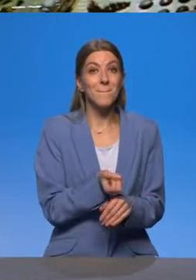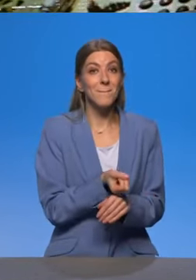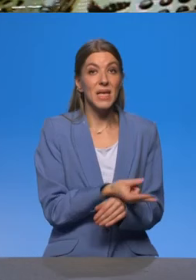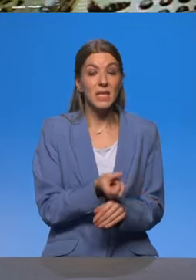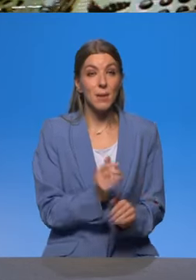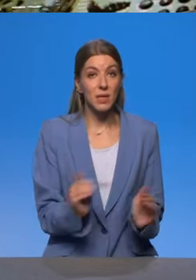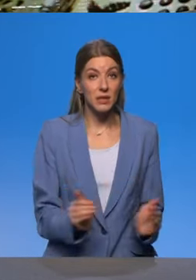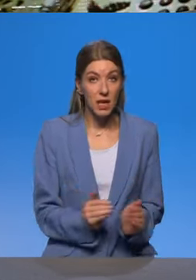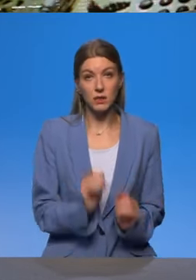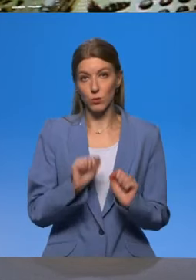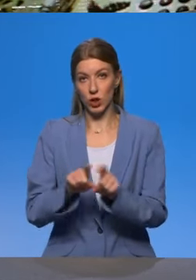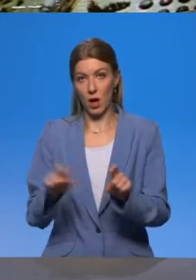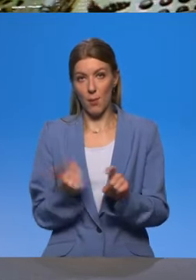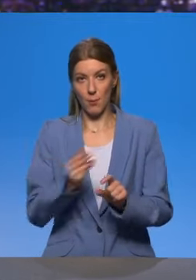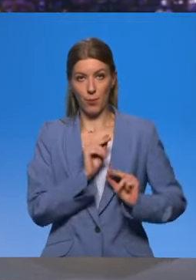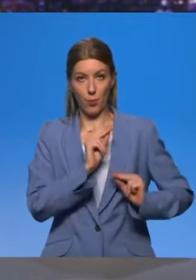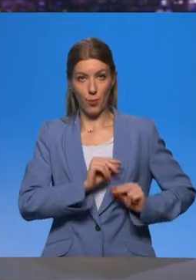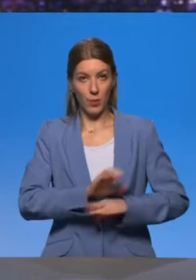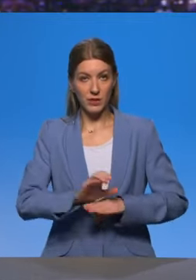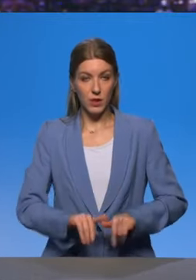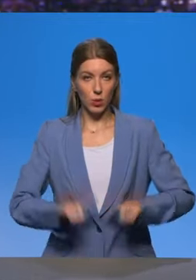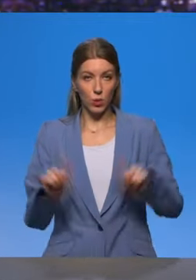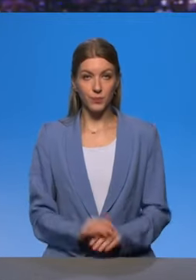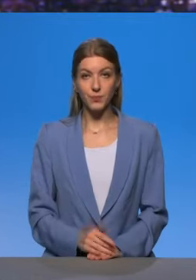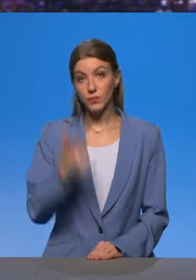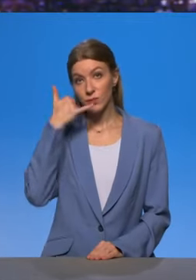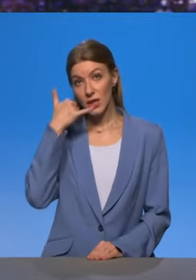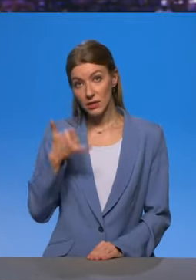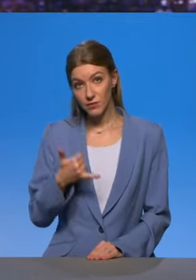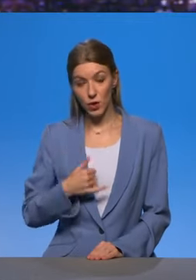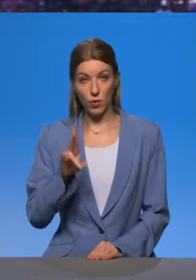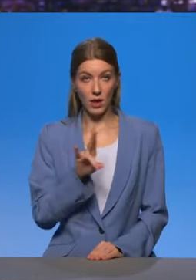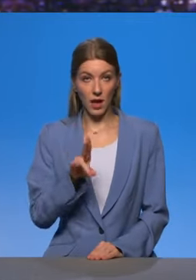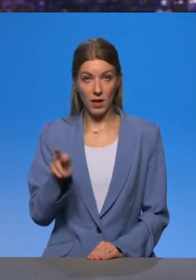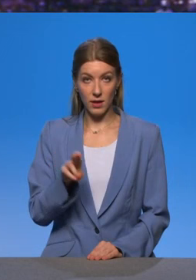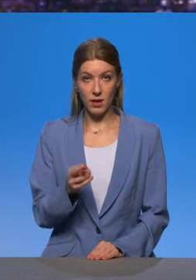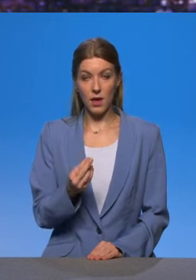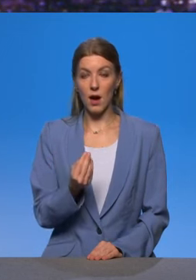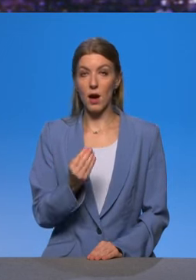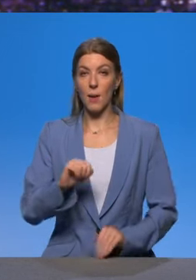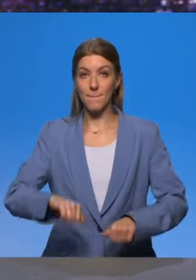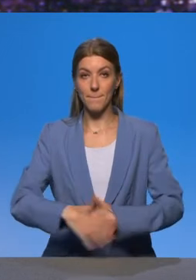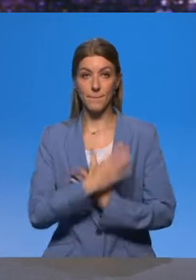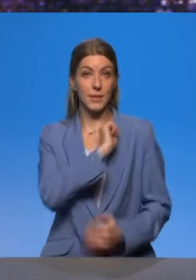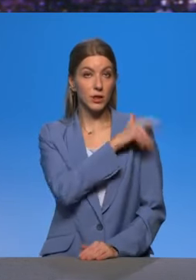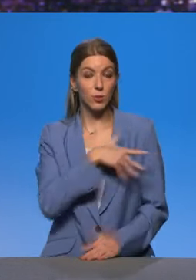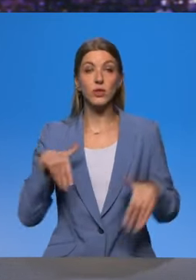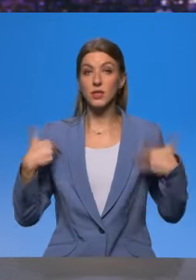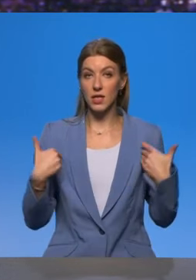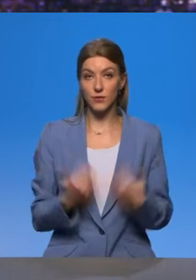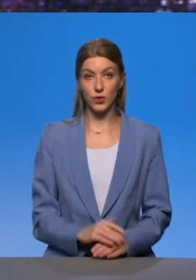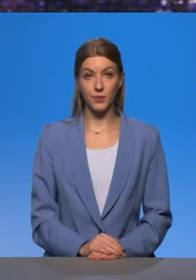управляемость компании. Наталья из Петербурга до нас дозвонилась. Наталья, здравствуйте. Здравствуйте. Что